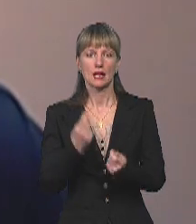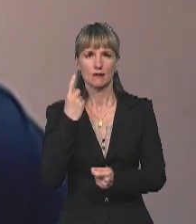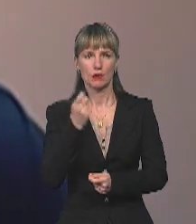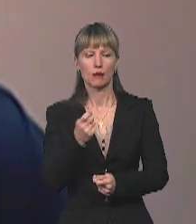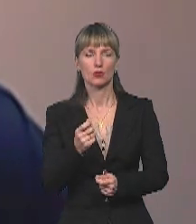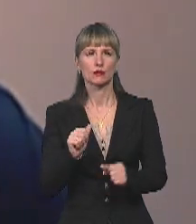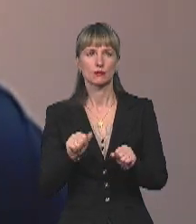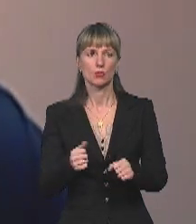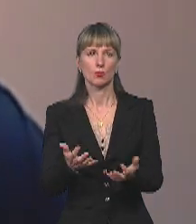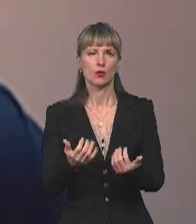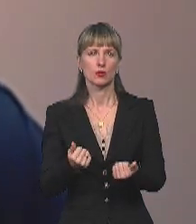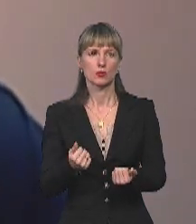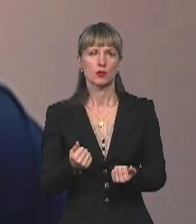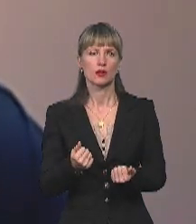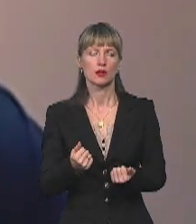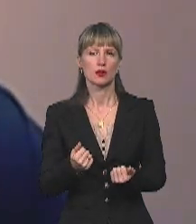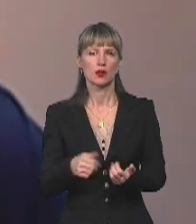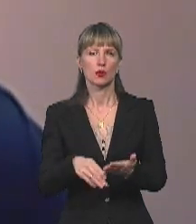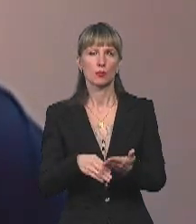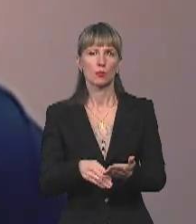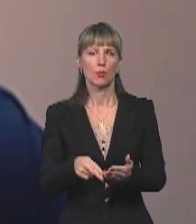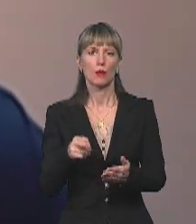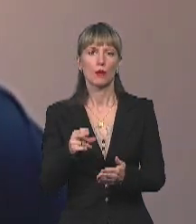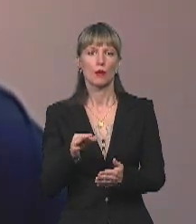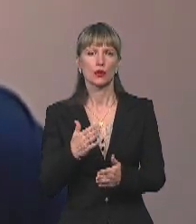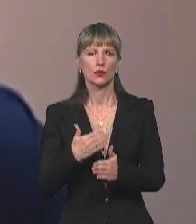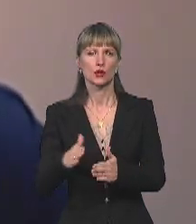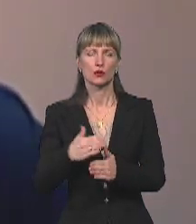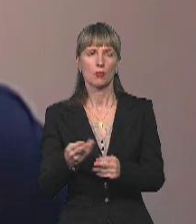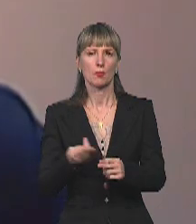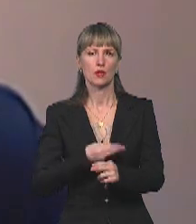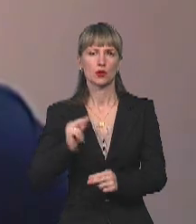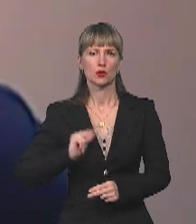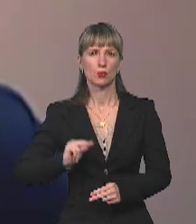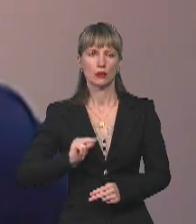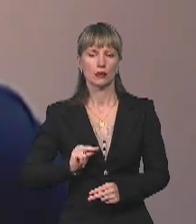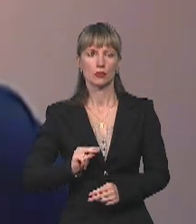тобто, і можна отримати так звану допомогу по частковому безробіттю.